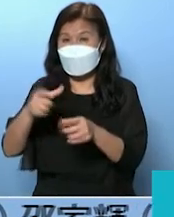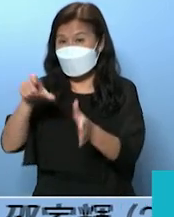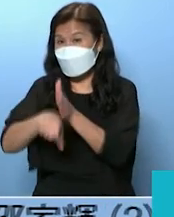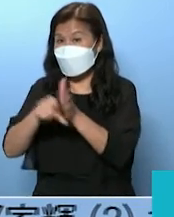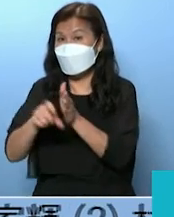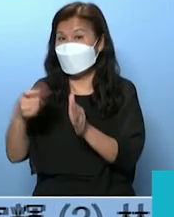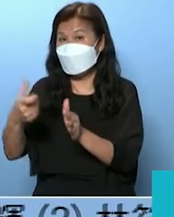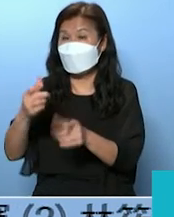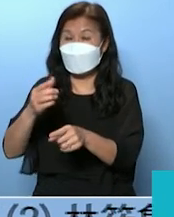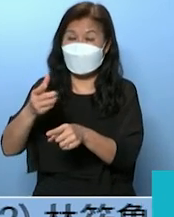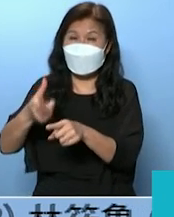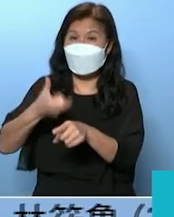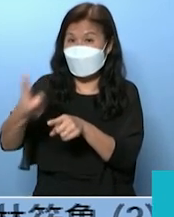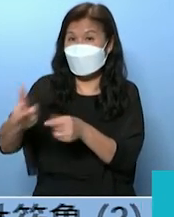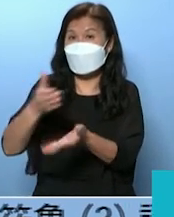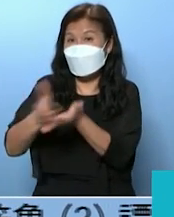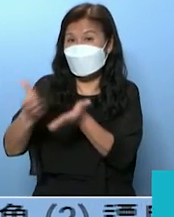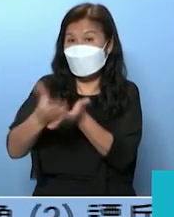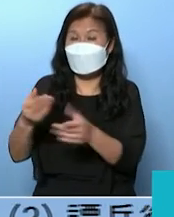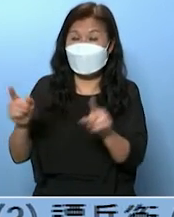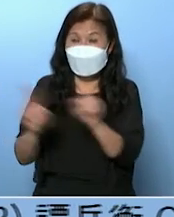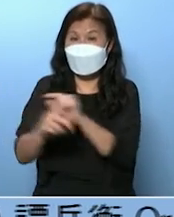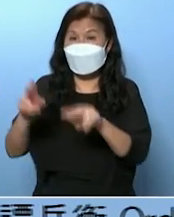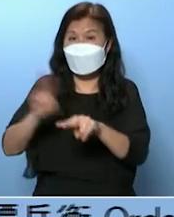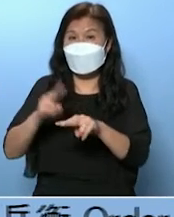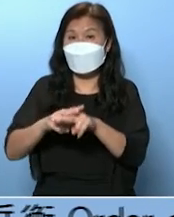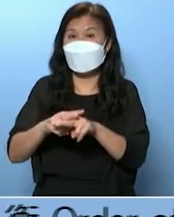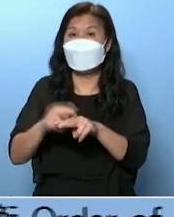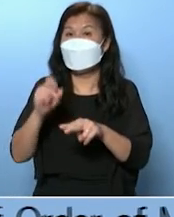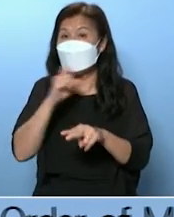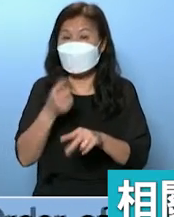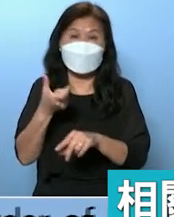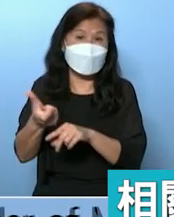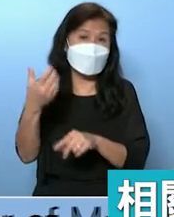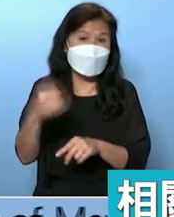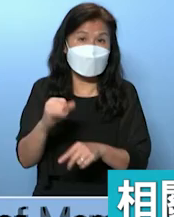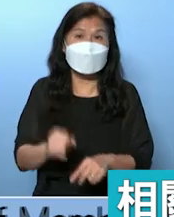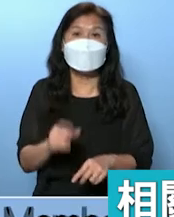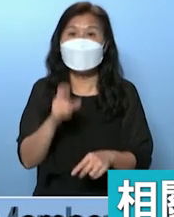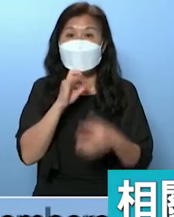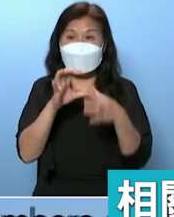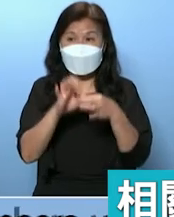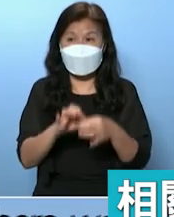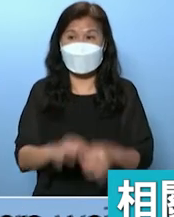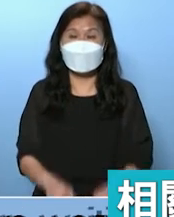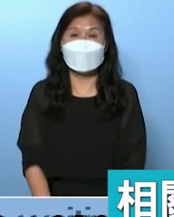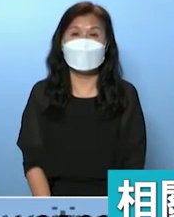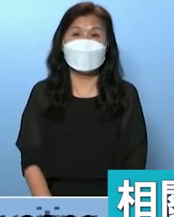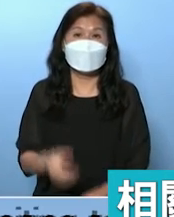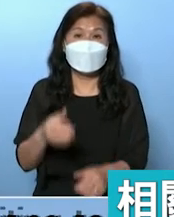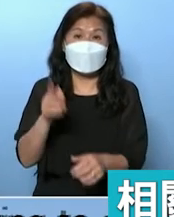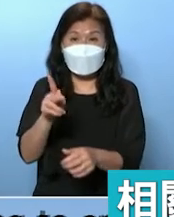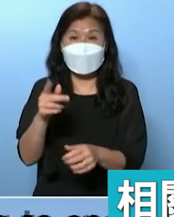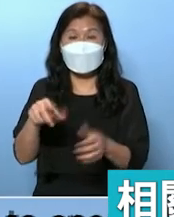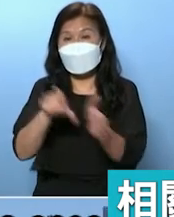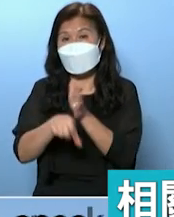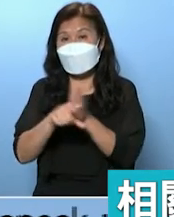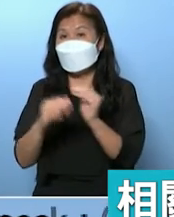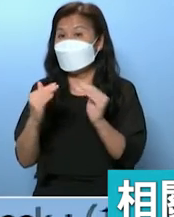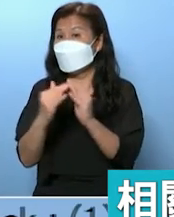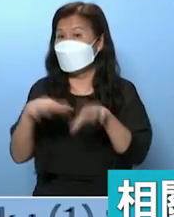有抵押貸款方面出現違約，相關的貸款人將被禁